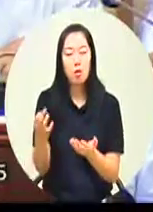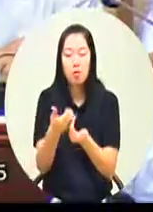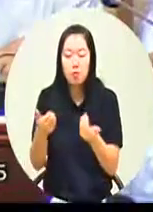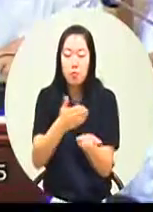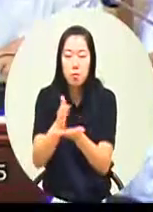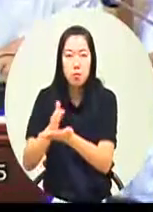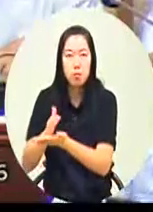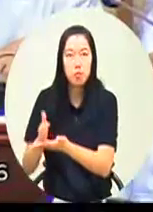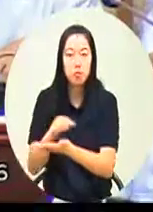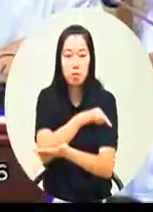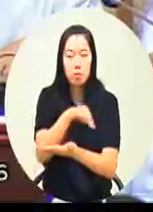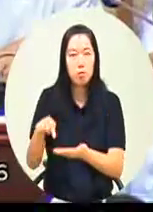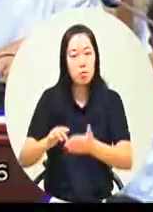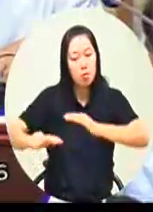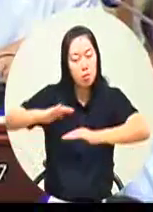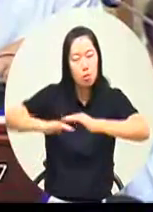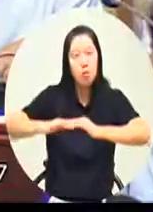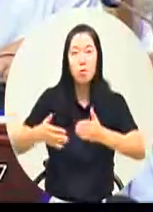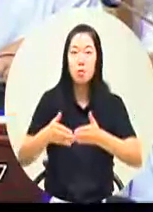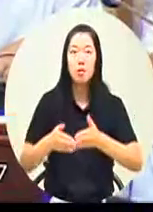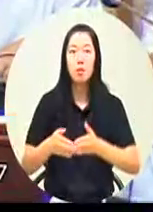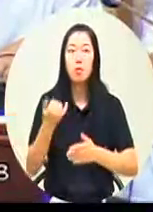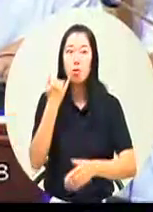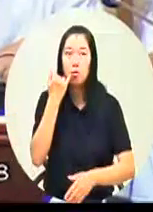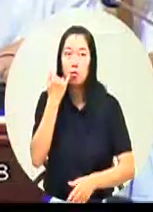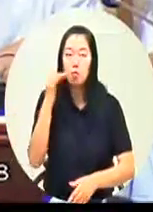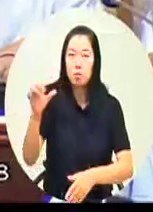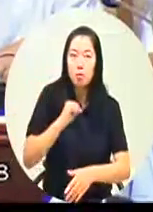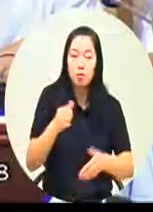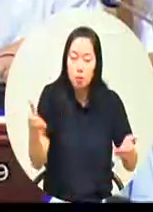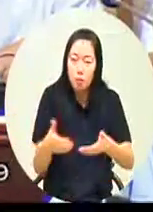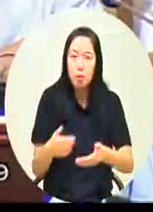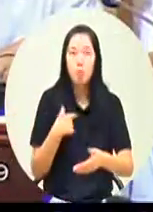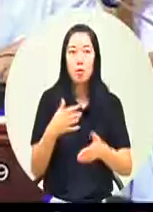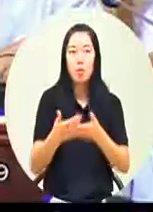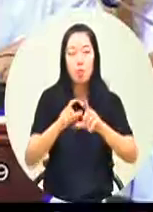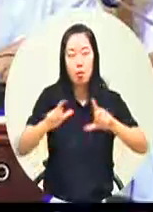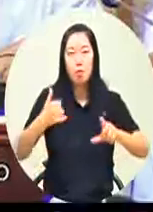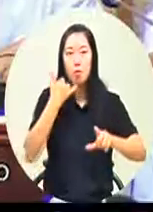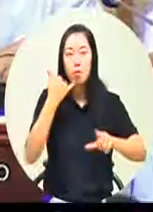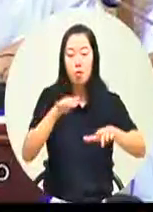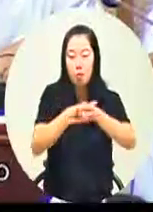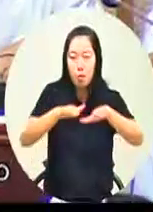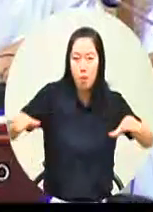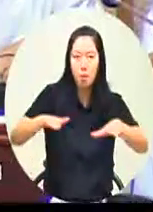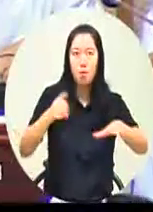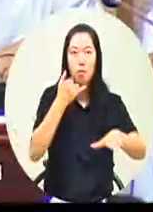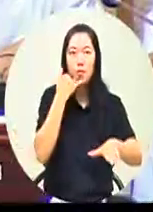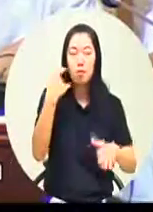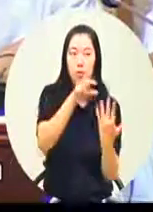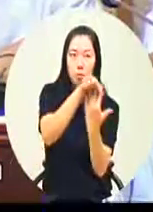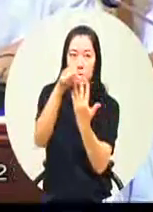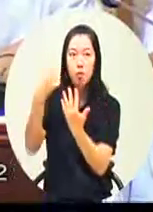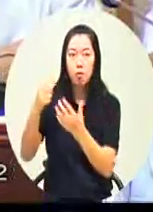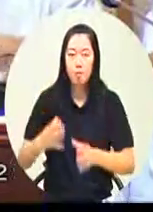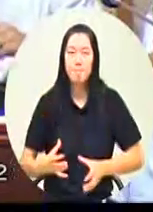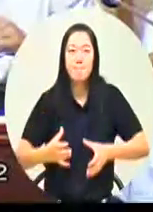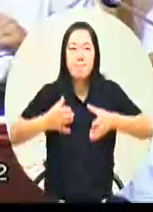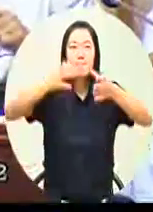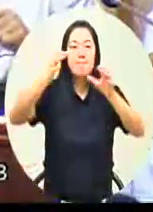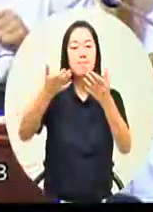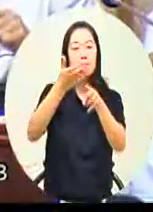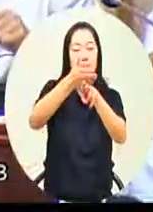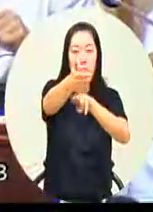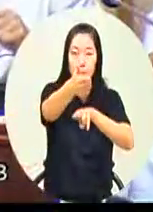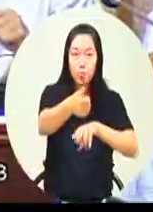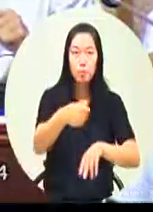间如何去平衡？就是讲，咱哪能取得更大的开发的部分，有办法去平衡，那当然我们可以采取高架的系统的部分啊。但